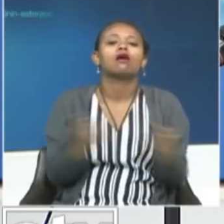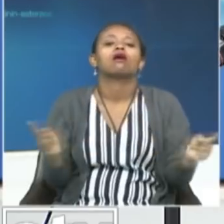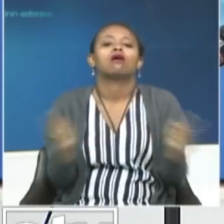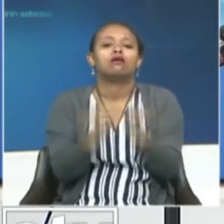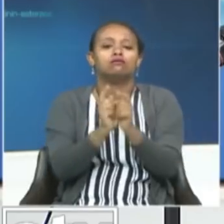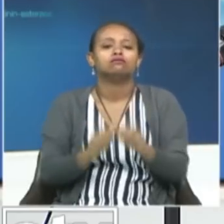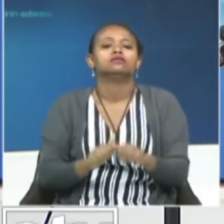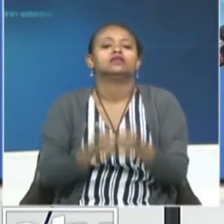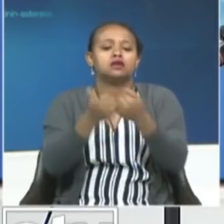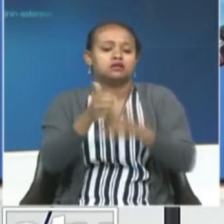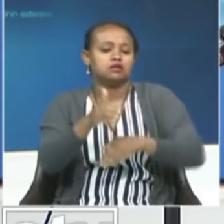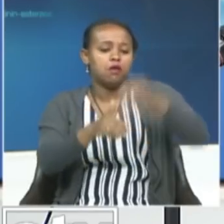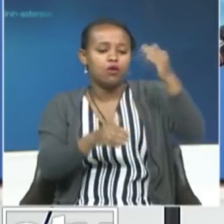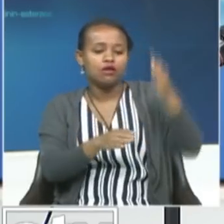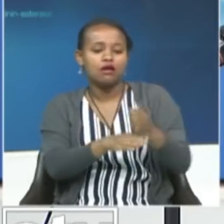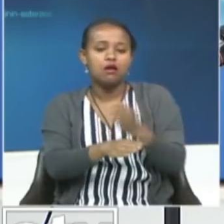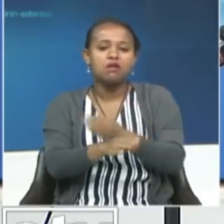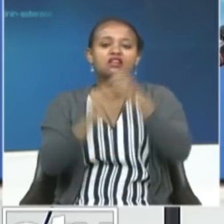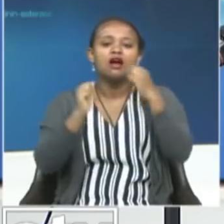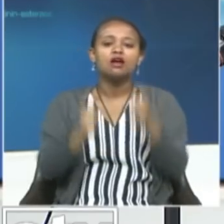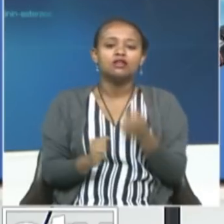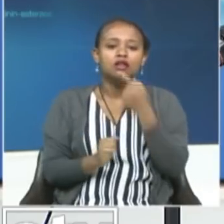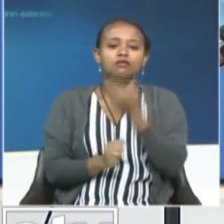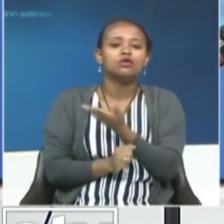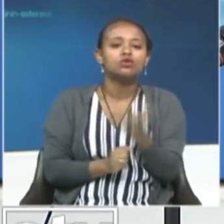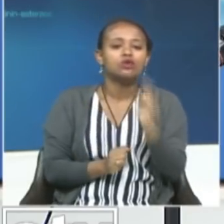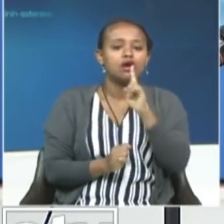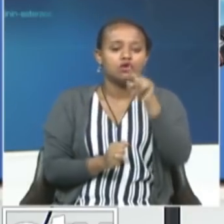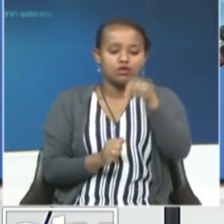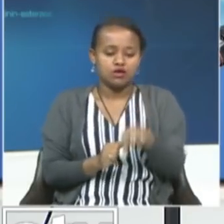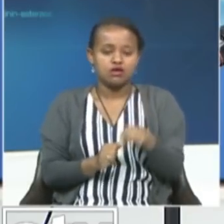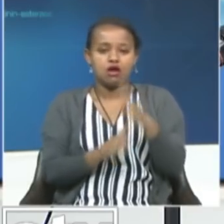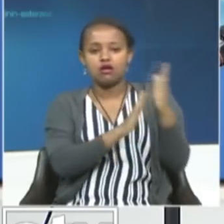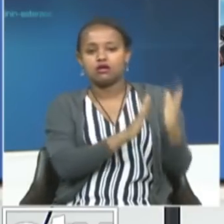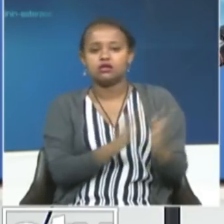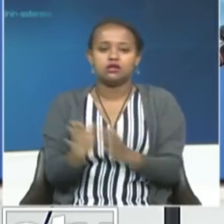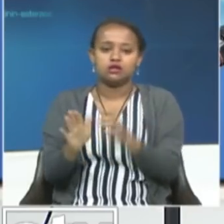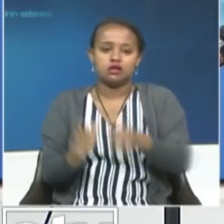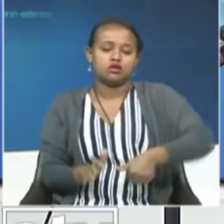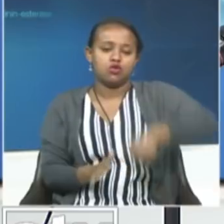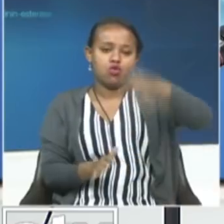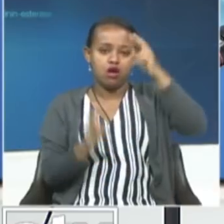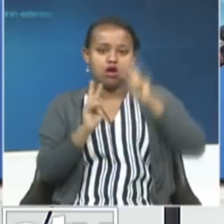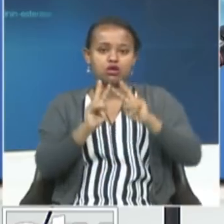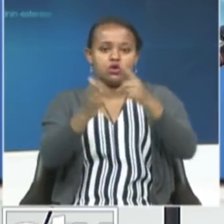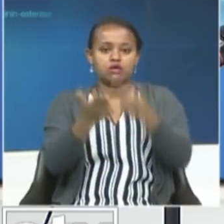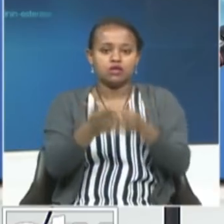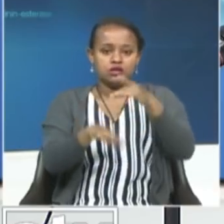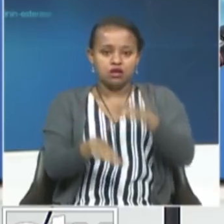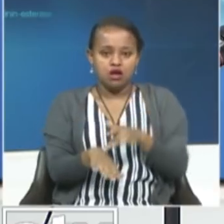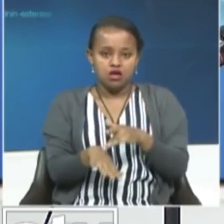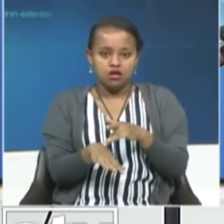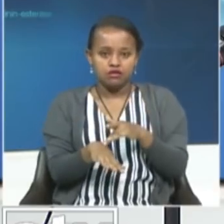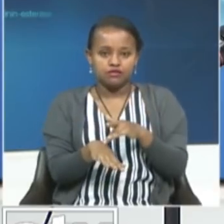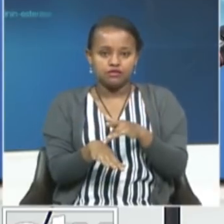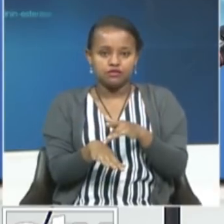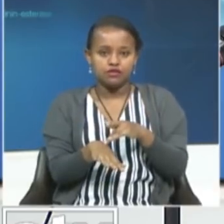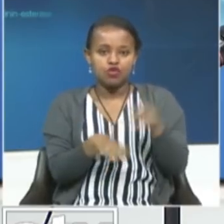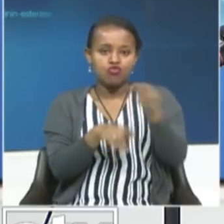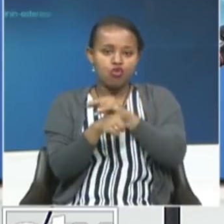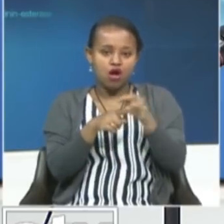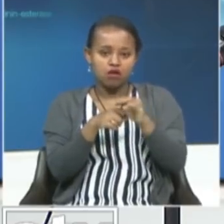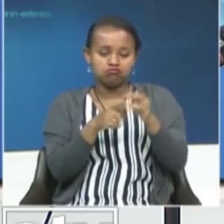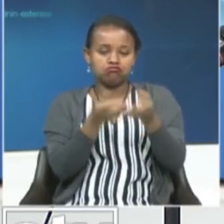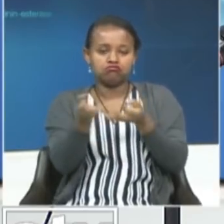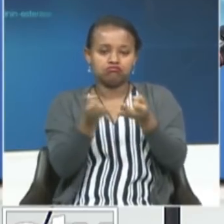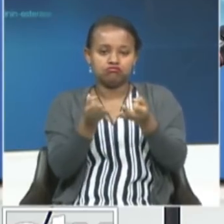እንዴትስ መወጣትና ማስተካከል ይቻላል የሚለው ጉዳይ ነው የዛሬው ዝግጅታችን ዋና ትኩረት። በዚሁ ላይ ሙያዊ